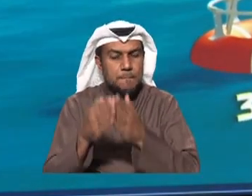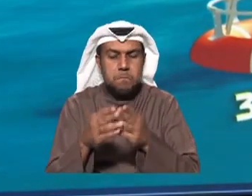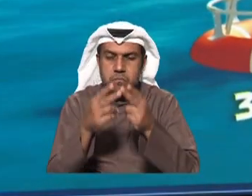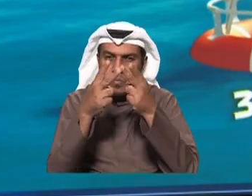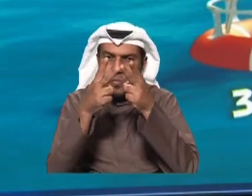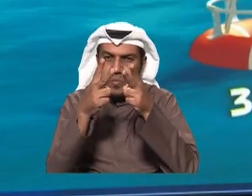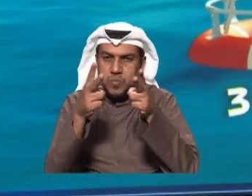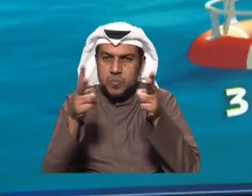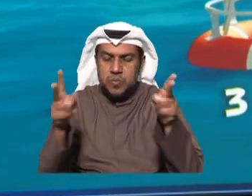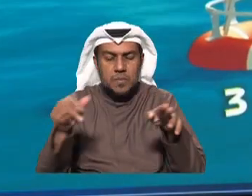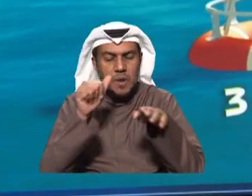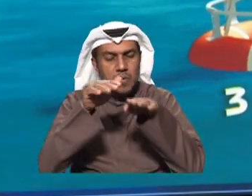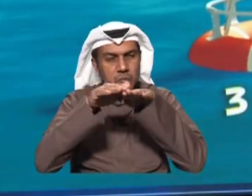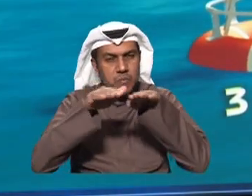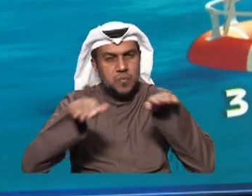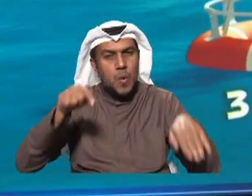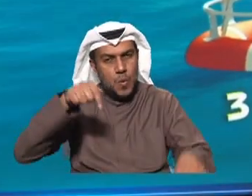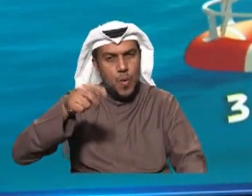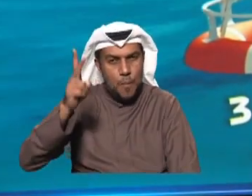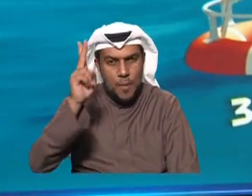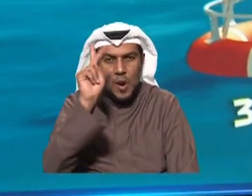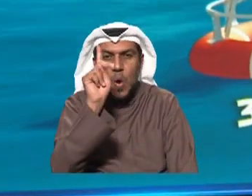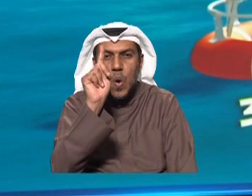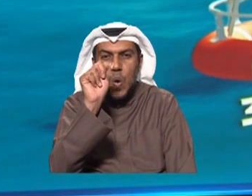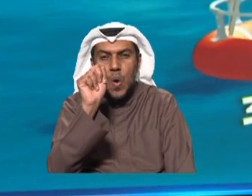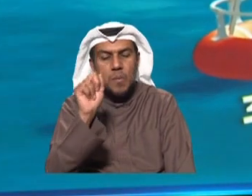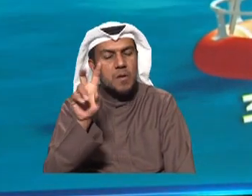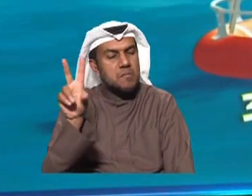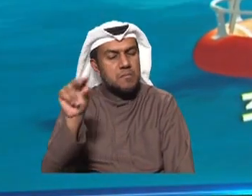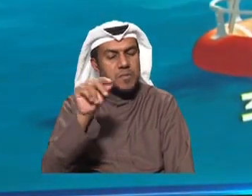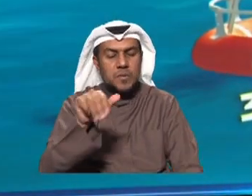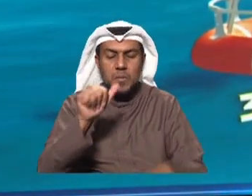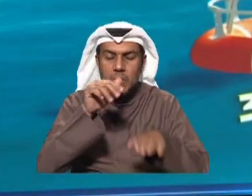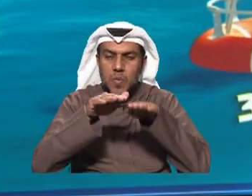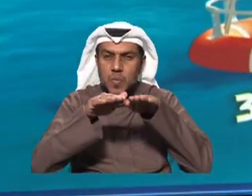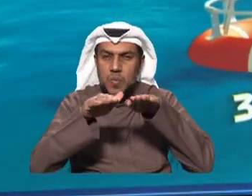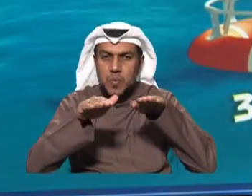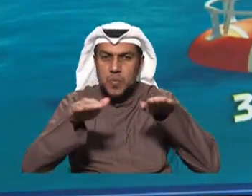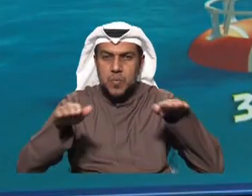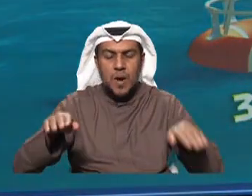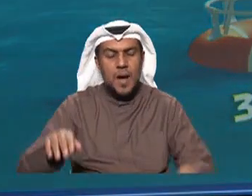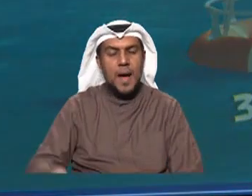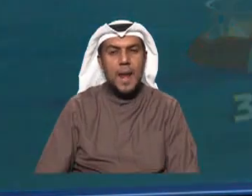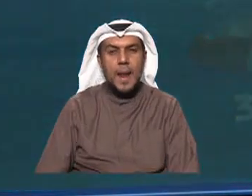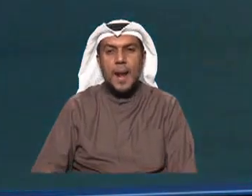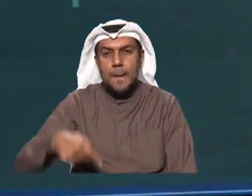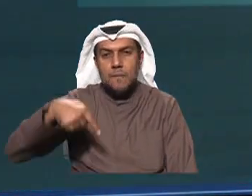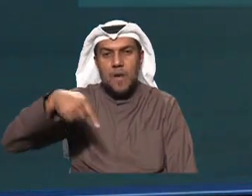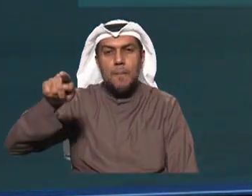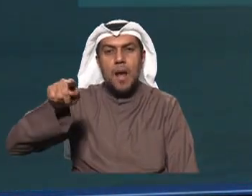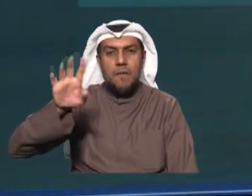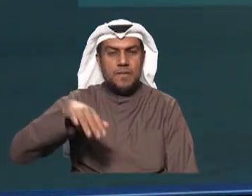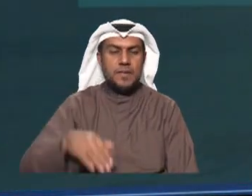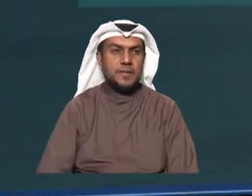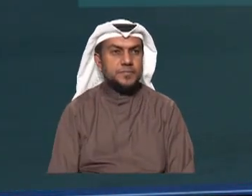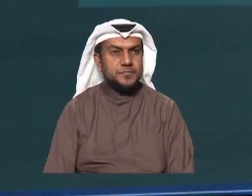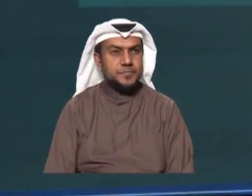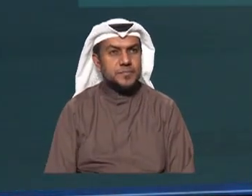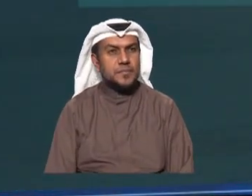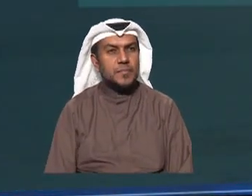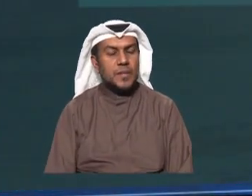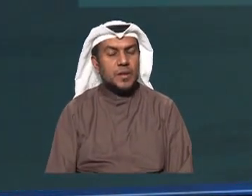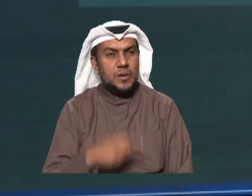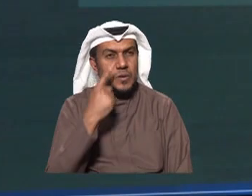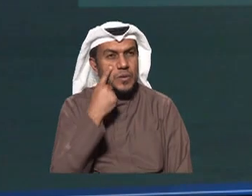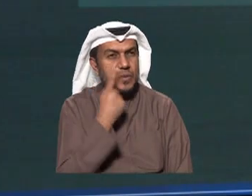خلال اليوم وباكر. ولا زالت طبعا تيارات الماي في فترات الحمل اللي تكون فيها تيارات الماي قوية. المواقيت بإذن الله